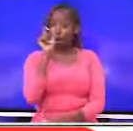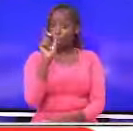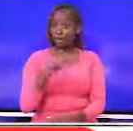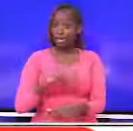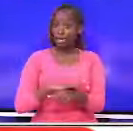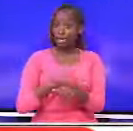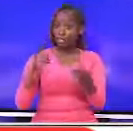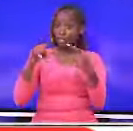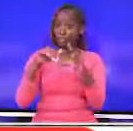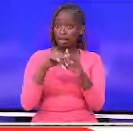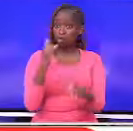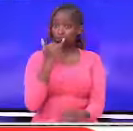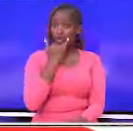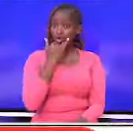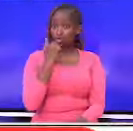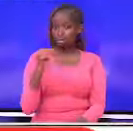alijipata pabaya.